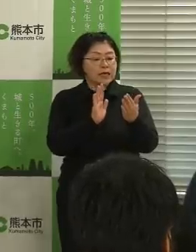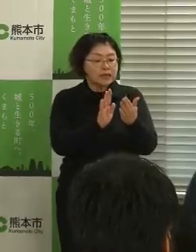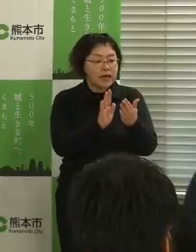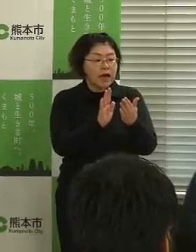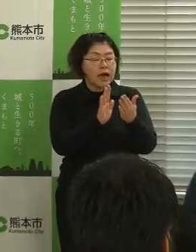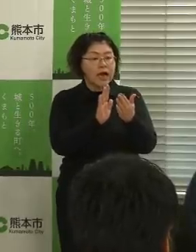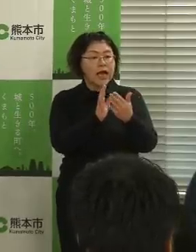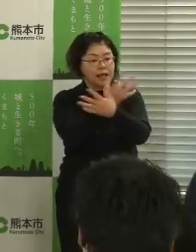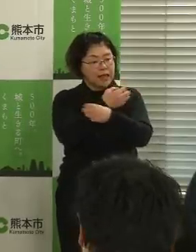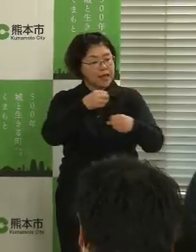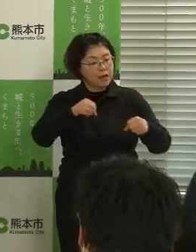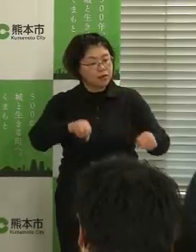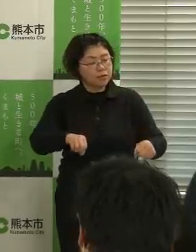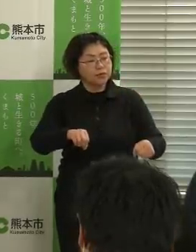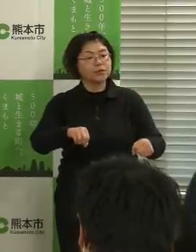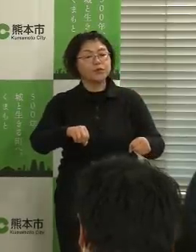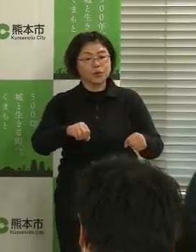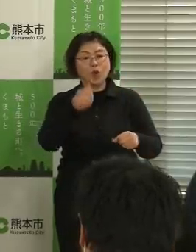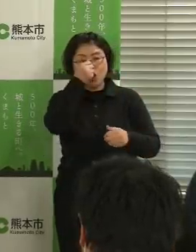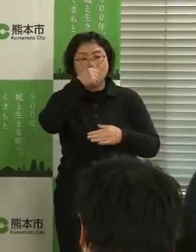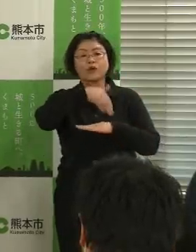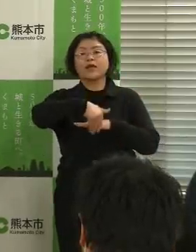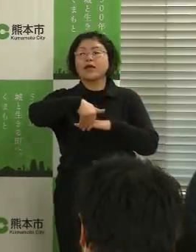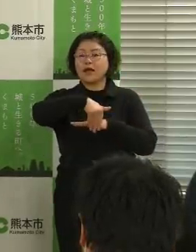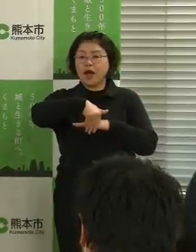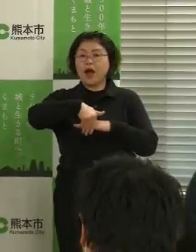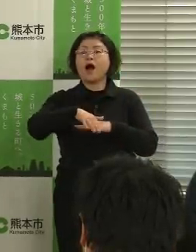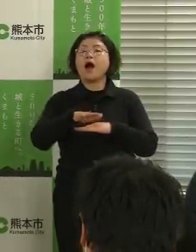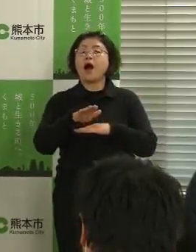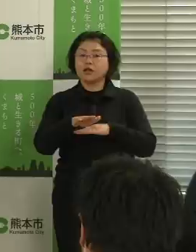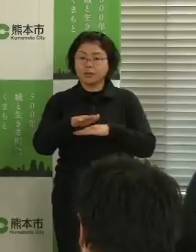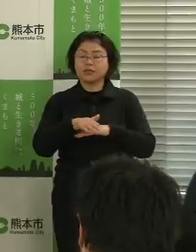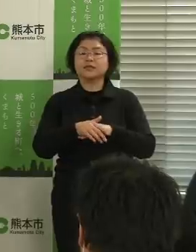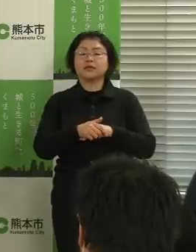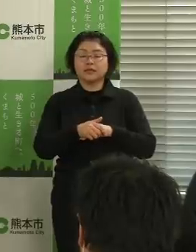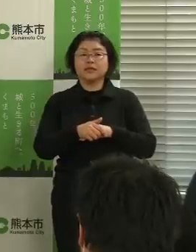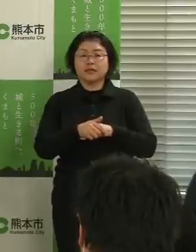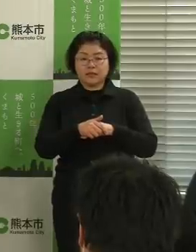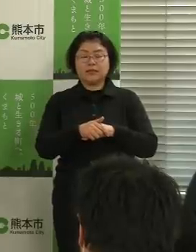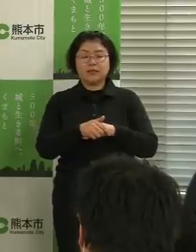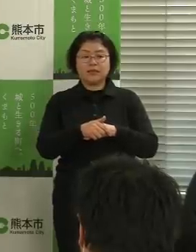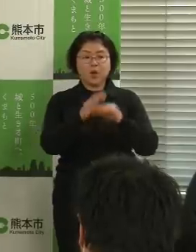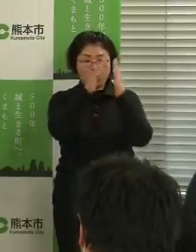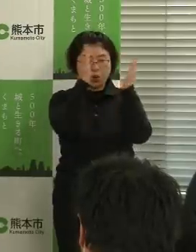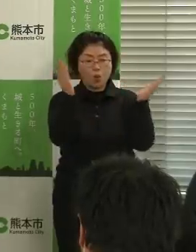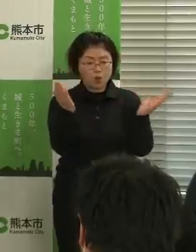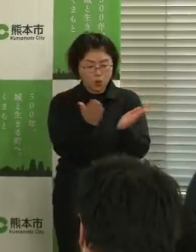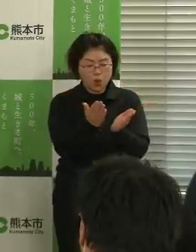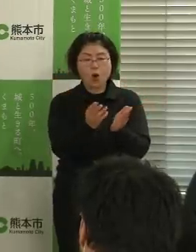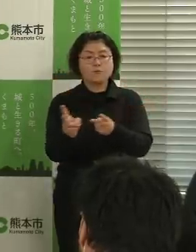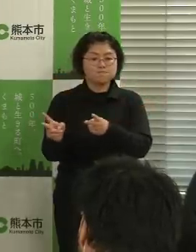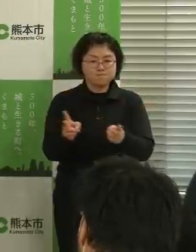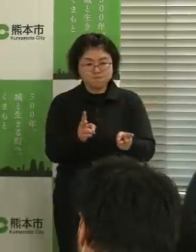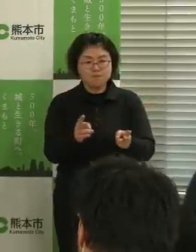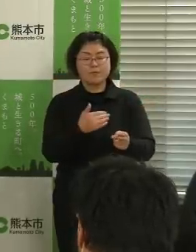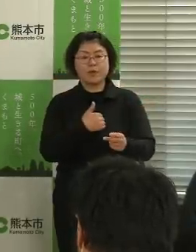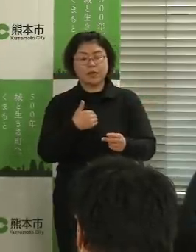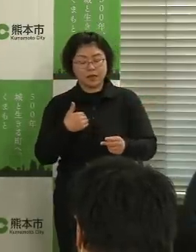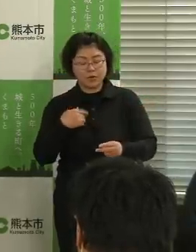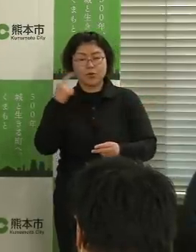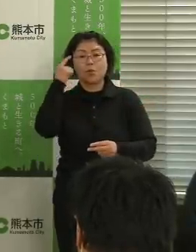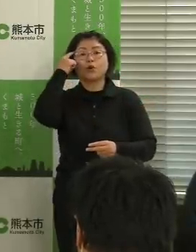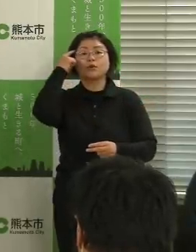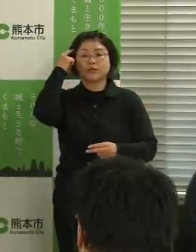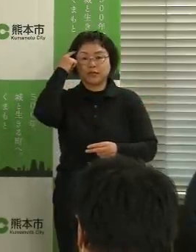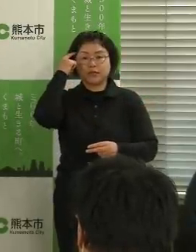近々契約ができるということになっておりますので、体制はもう充実をするということになろうかというふうに思います